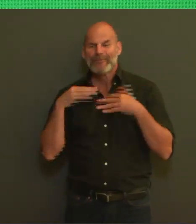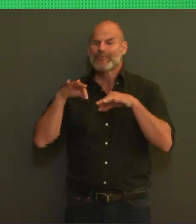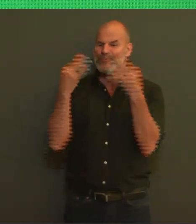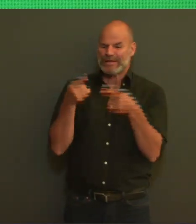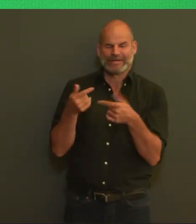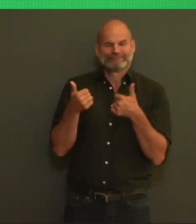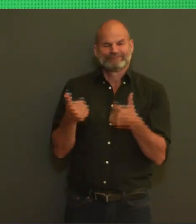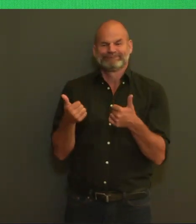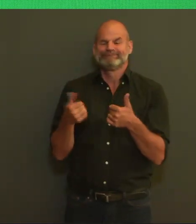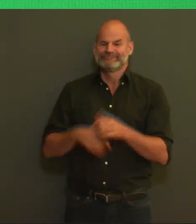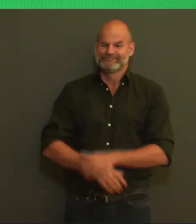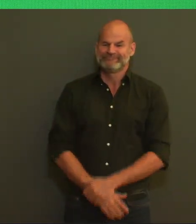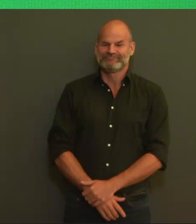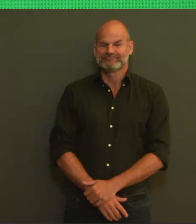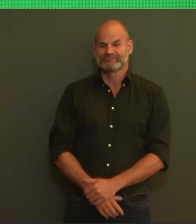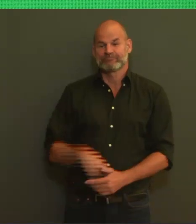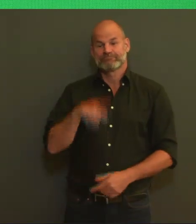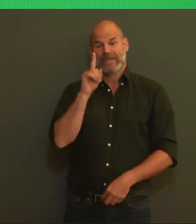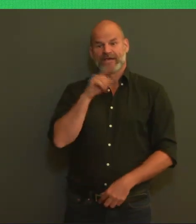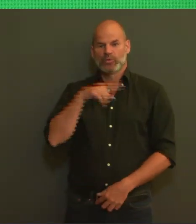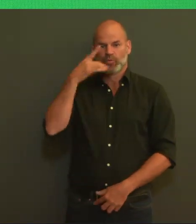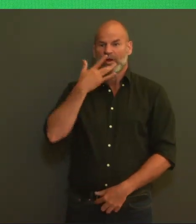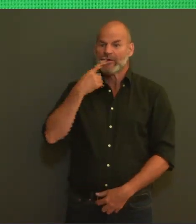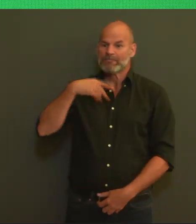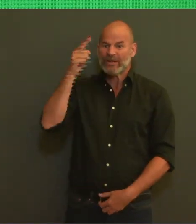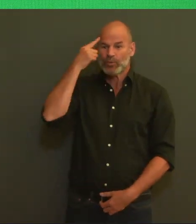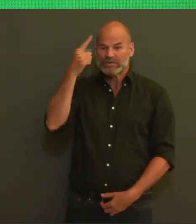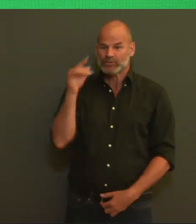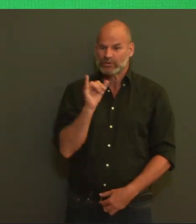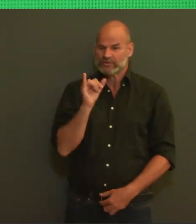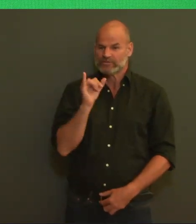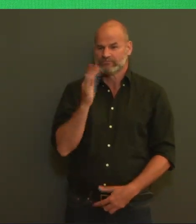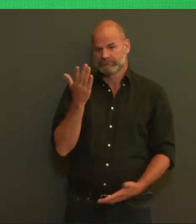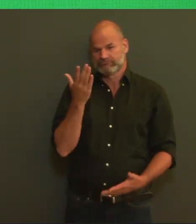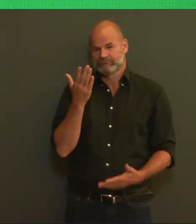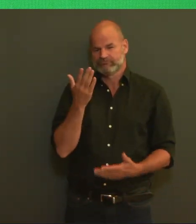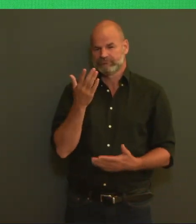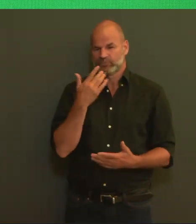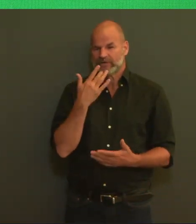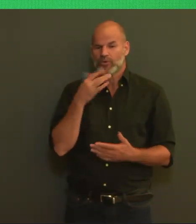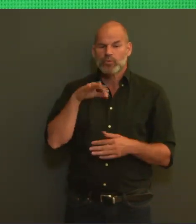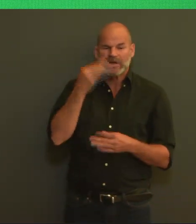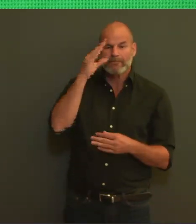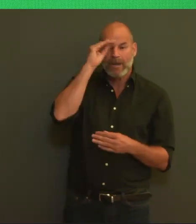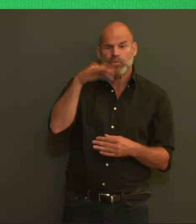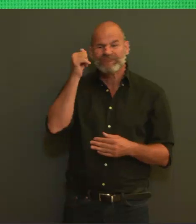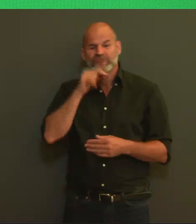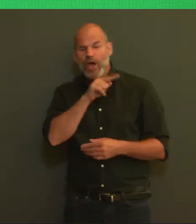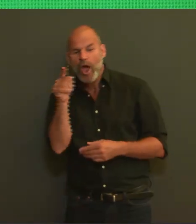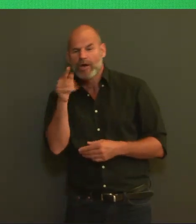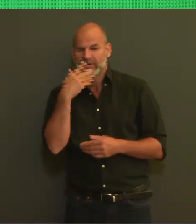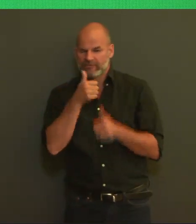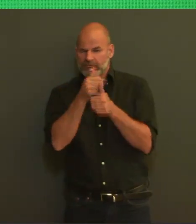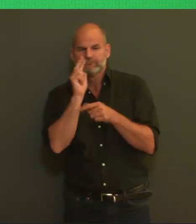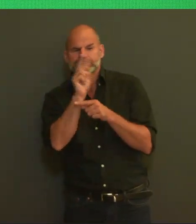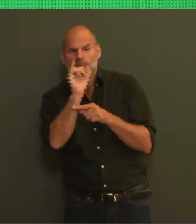uitgebreid weerbericht verwijs ik u graag door naar de gekende weermannen en weervrouwen. Hoe dan ook, heel veel mensen zullen